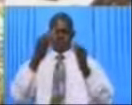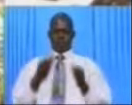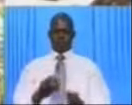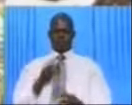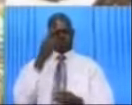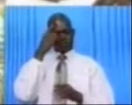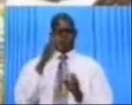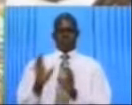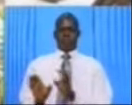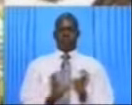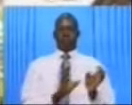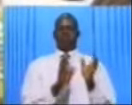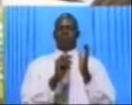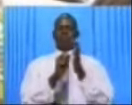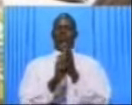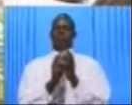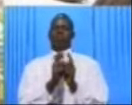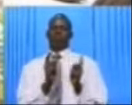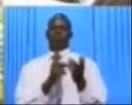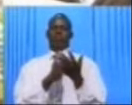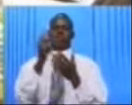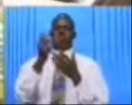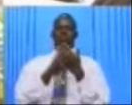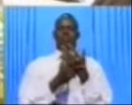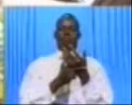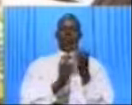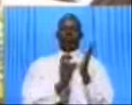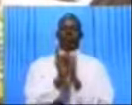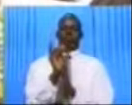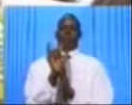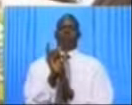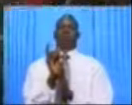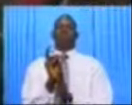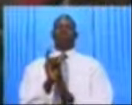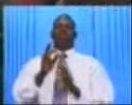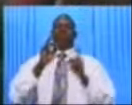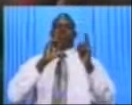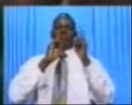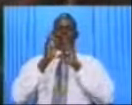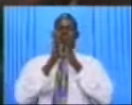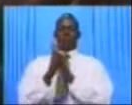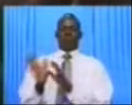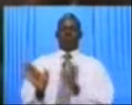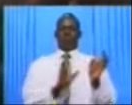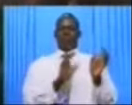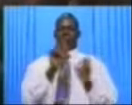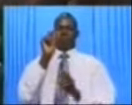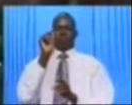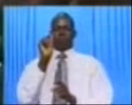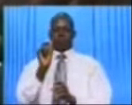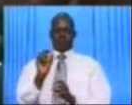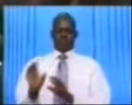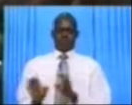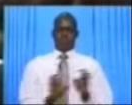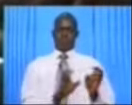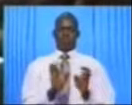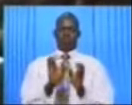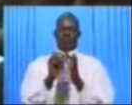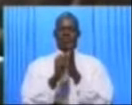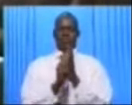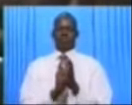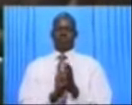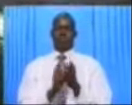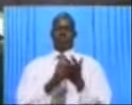la réalisation de grands projets de développement. Il s'agit de faire le point de la réalisation de